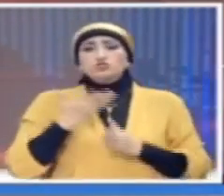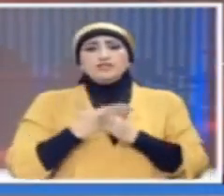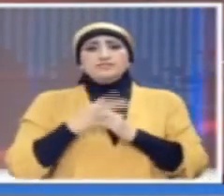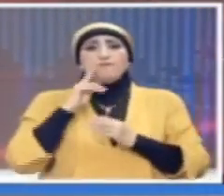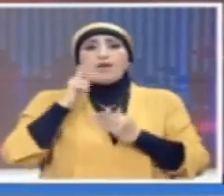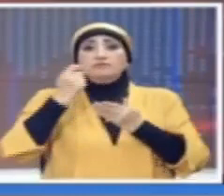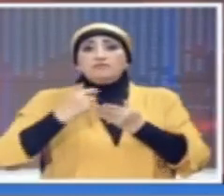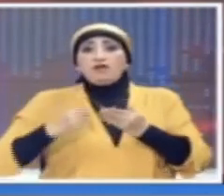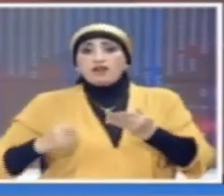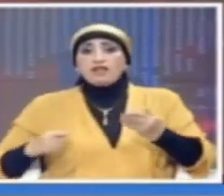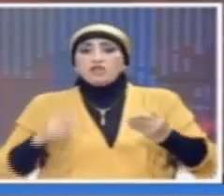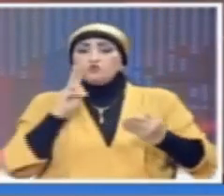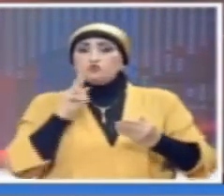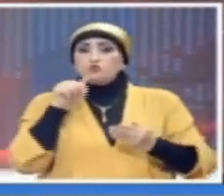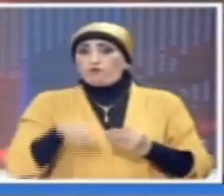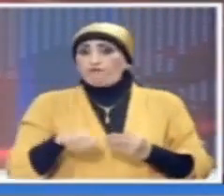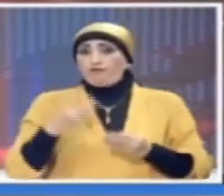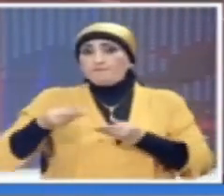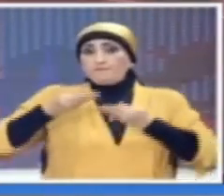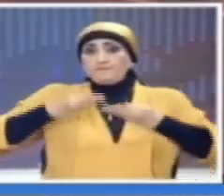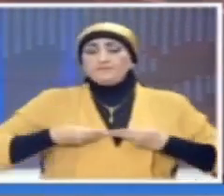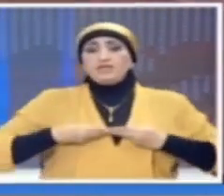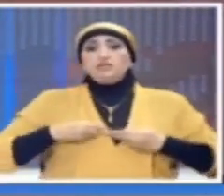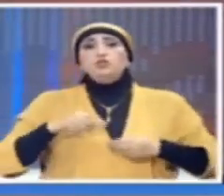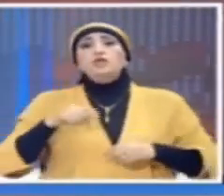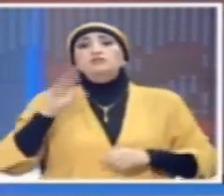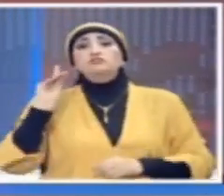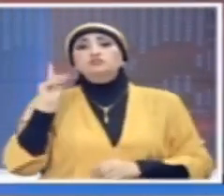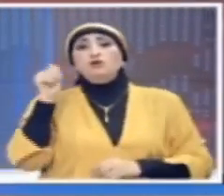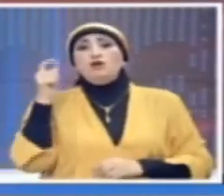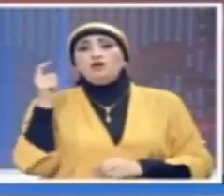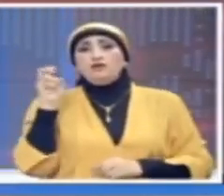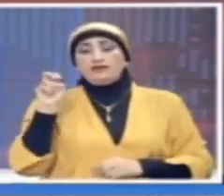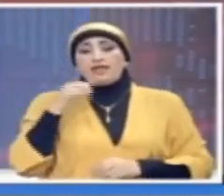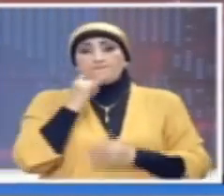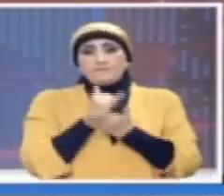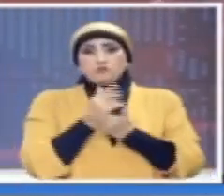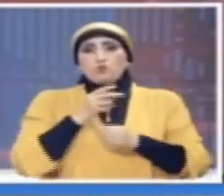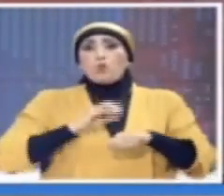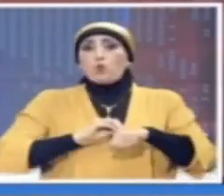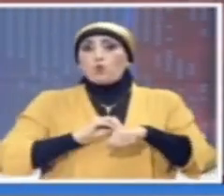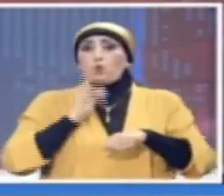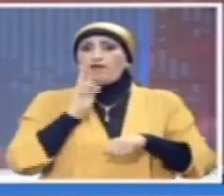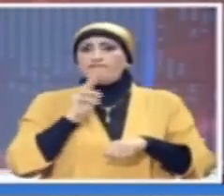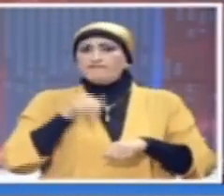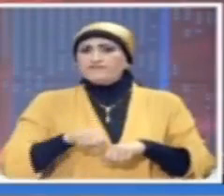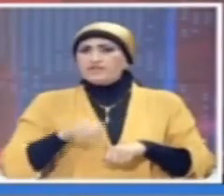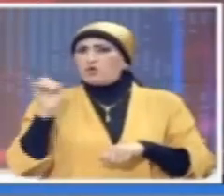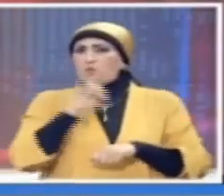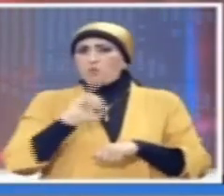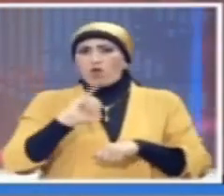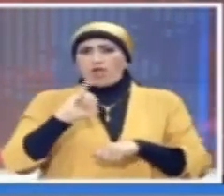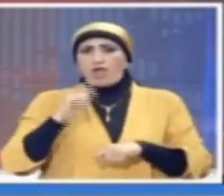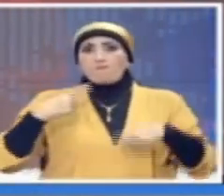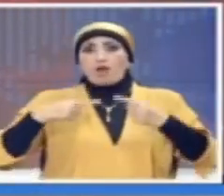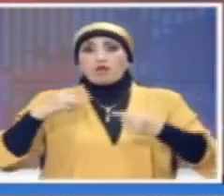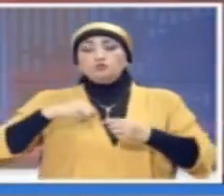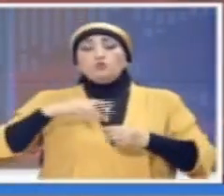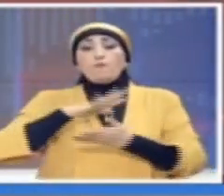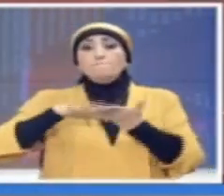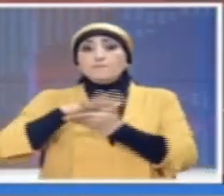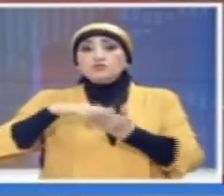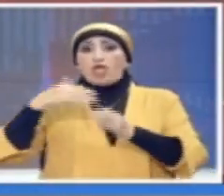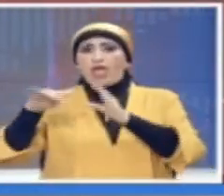تقرير تلقاه رئيس الوزراء من الدكتور طارق الرفاعي مدير المنظومة. وثمن مدبولي الدور الحيوي الذي تقوم به